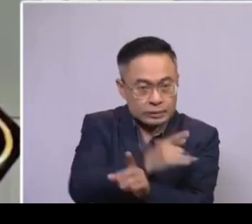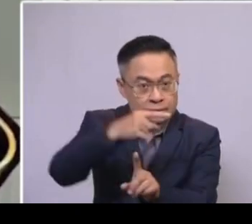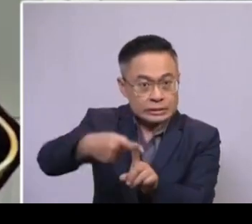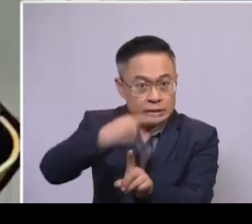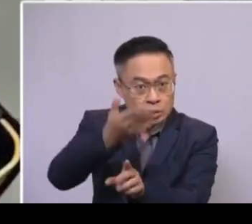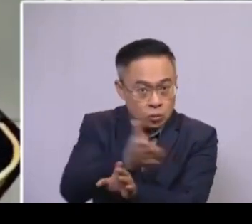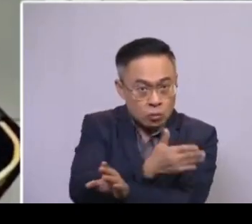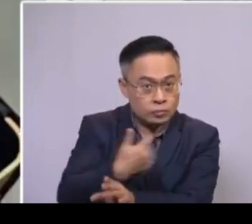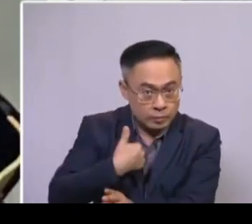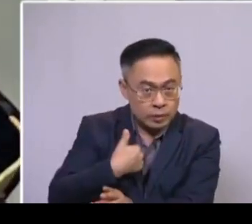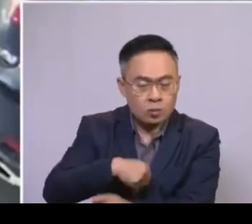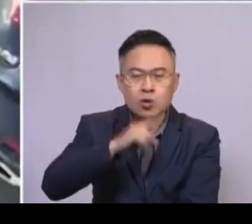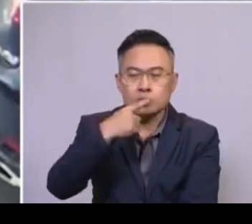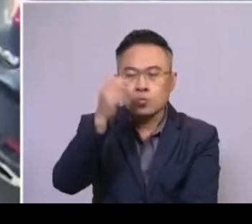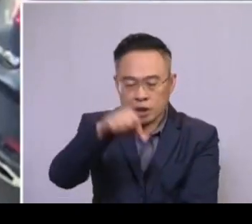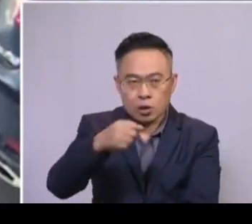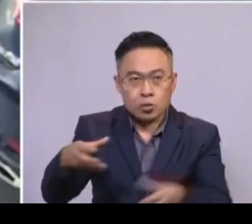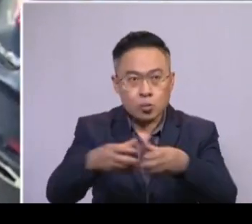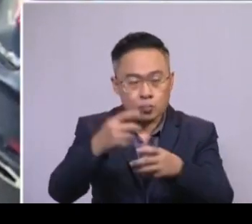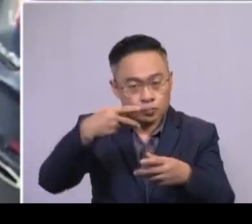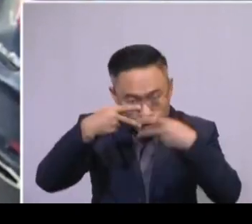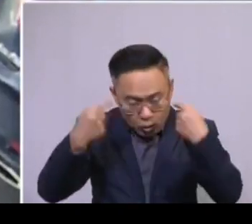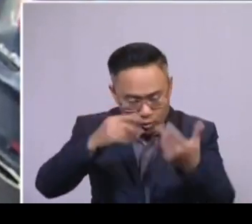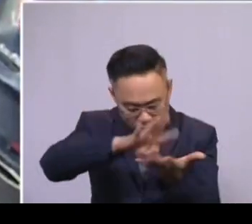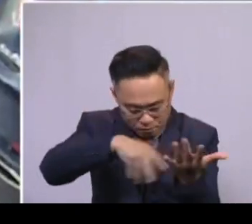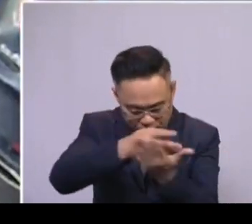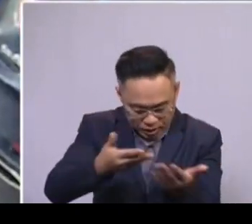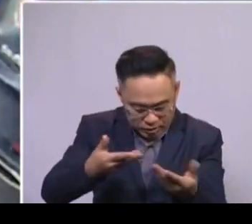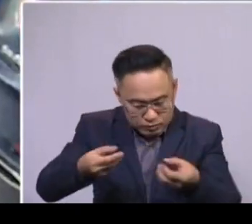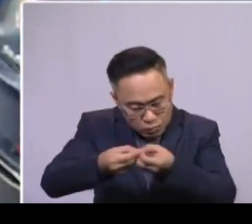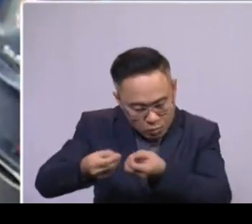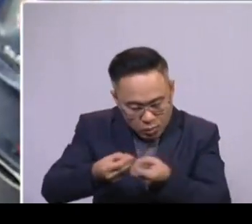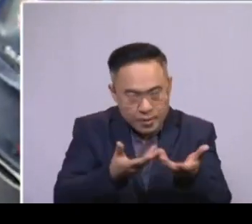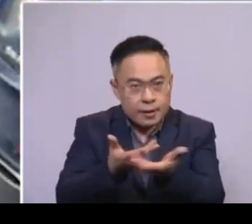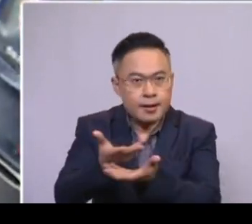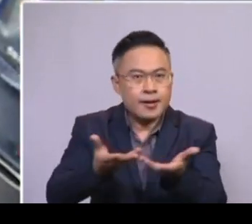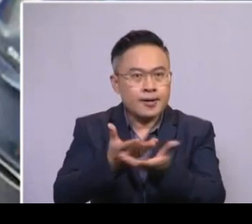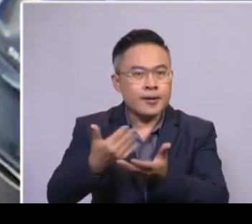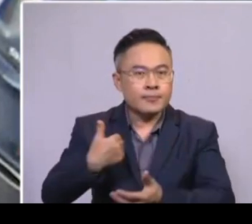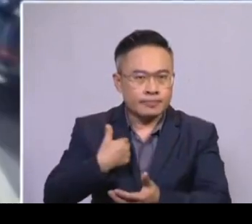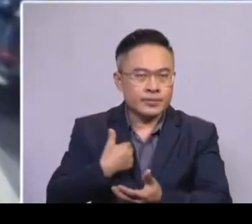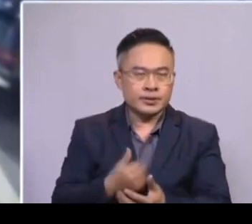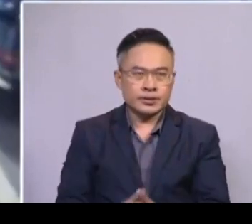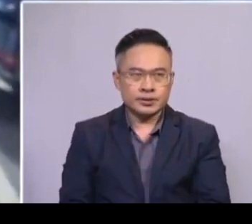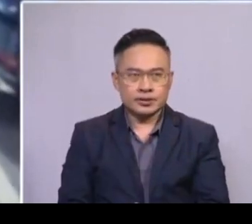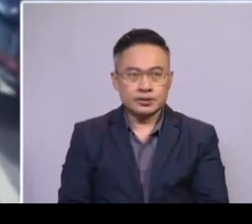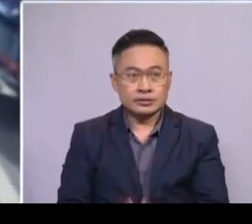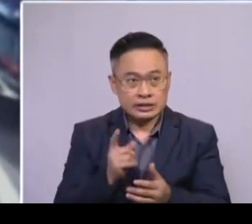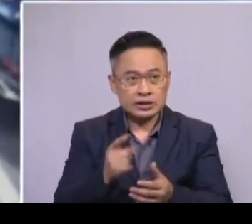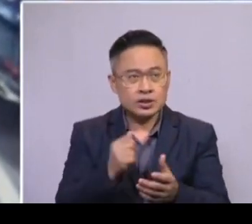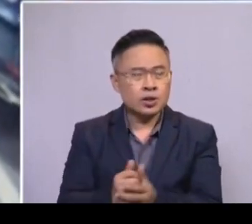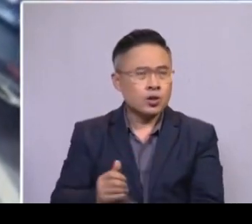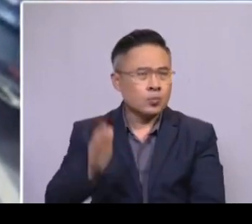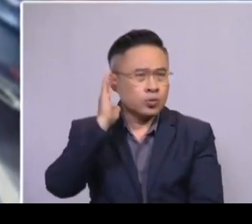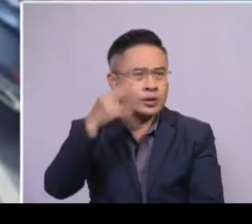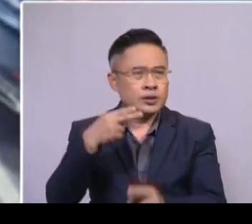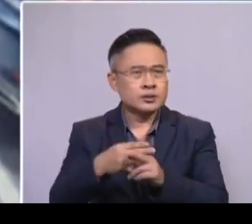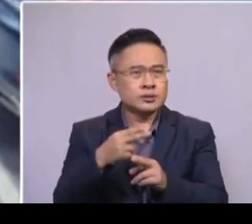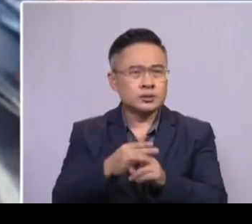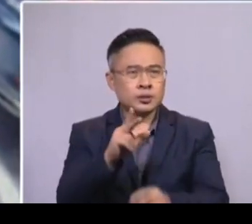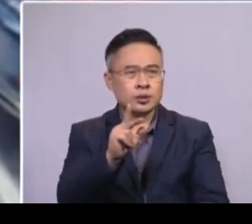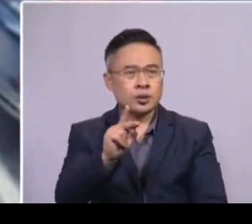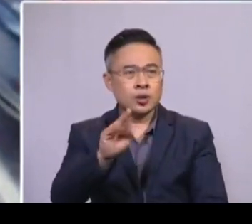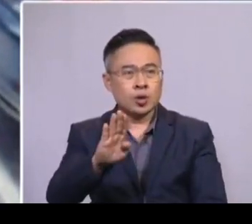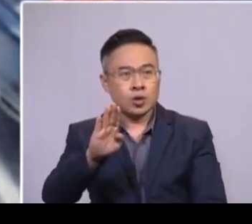ระยะหนึ่งครับแต่มีข้อมูลเพิ่มเติมในชั้นจับกุมเนี่ยในกบกับนายจูนก็ยอมรับตอนนั้นนะว่านำตัวเหยื่อในยัดใส่กล่อง